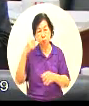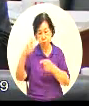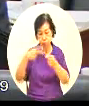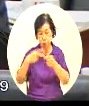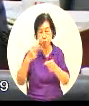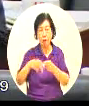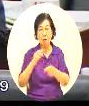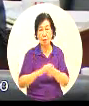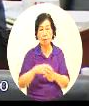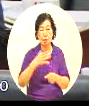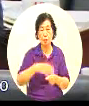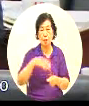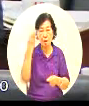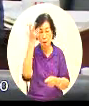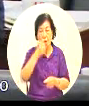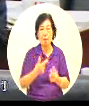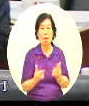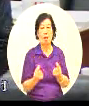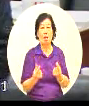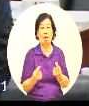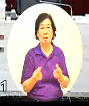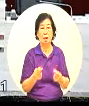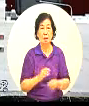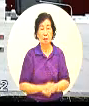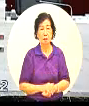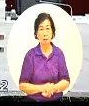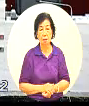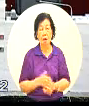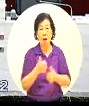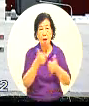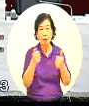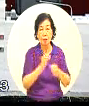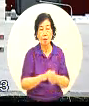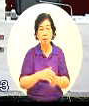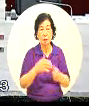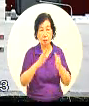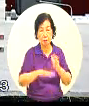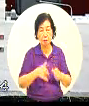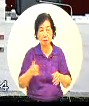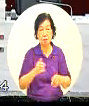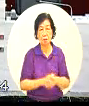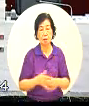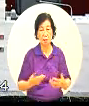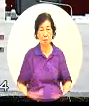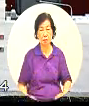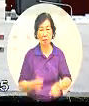好，谢谢沈议员的咨询，休息十分钟。